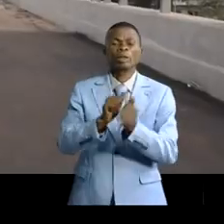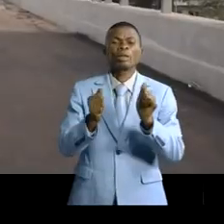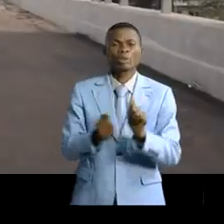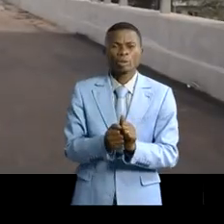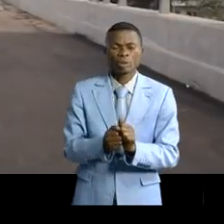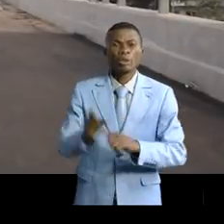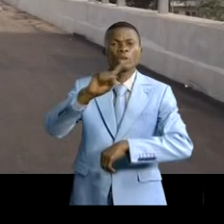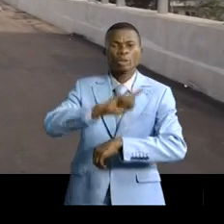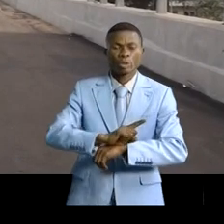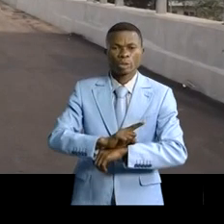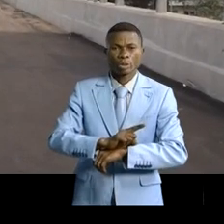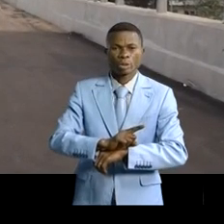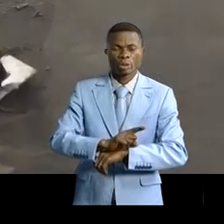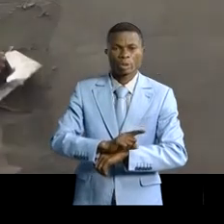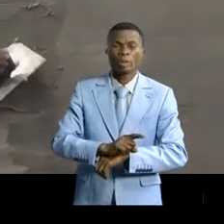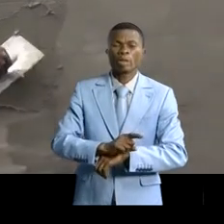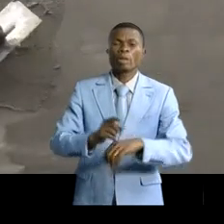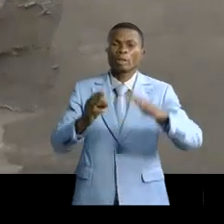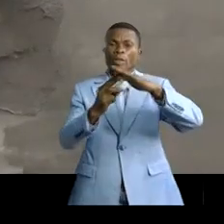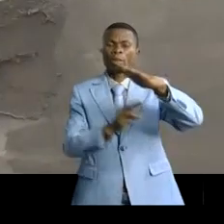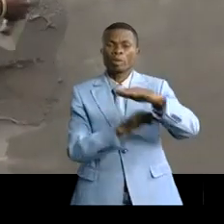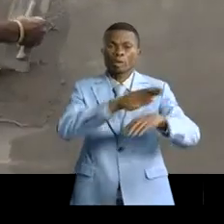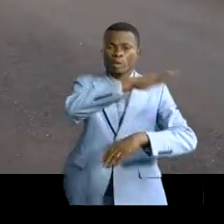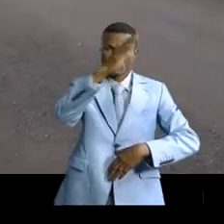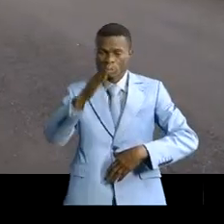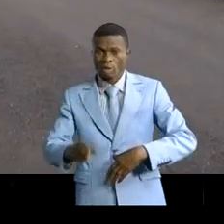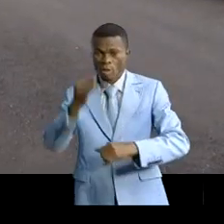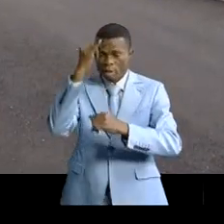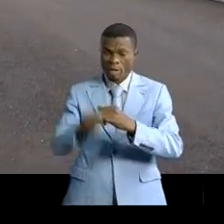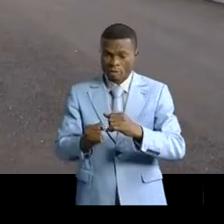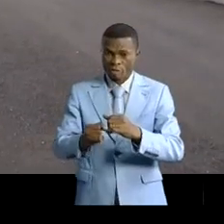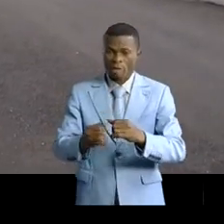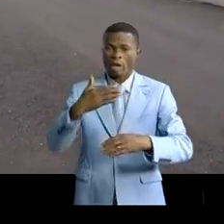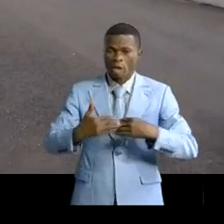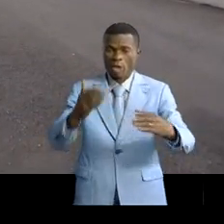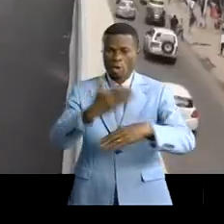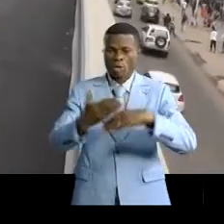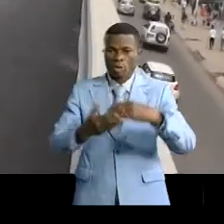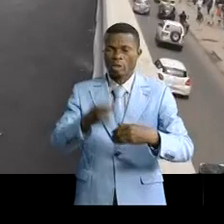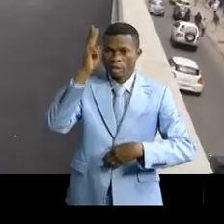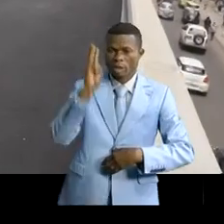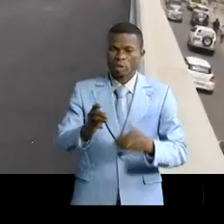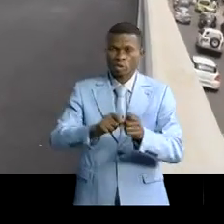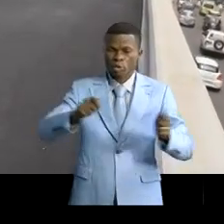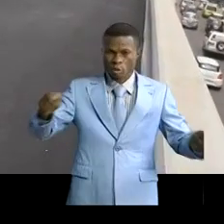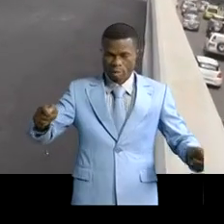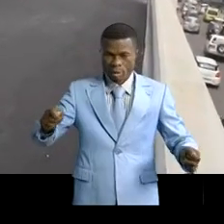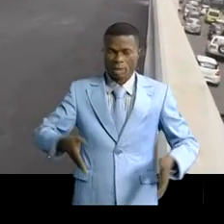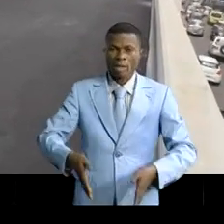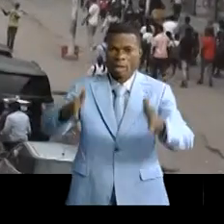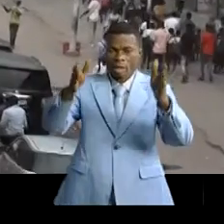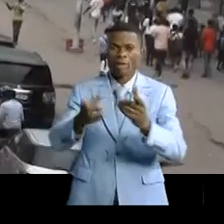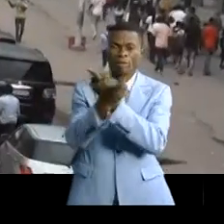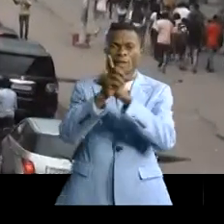des jours. Les derniers sauts de moutons encore en construction, le plus long avec ses 300 mètres de longueur sur l'avenue de